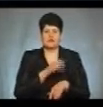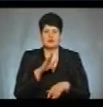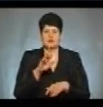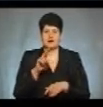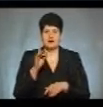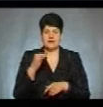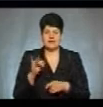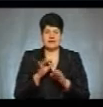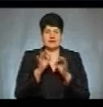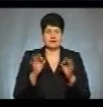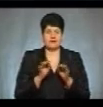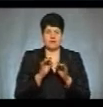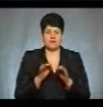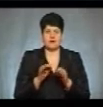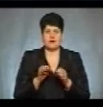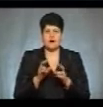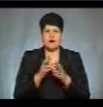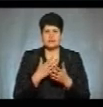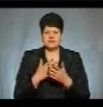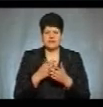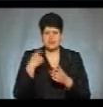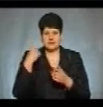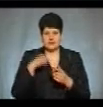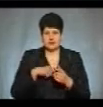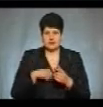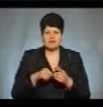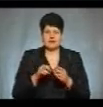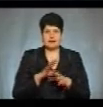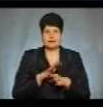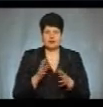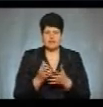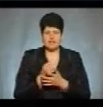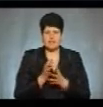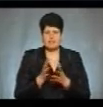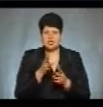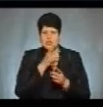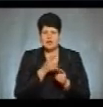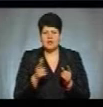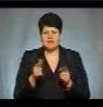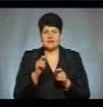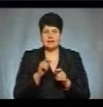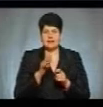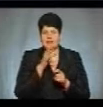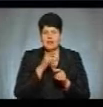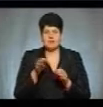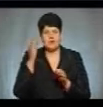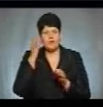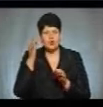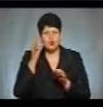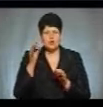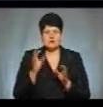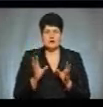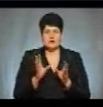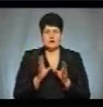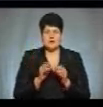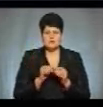Жодної психоактивної речовини знайдено не було. І більш тривалий термін займає процедура обстеження волосся разом з